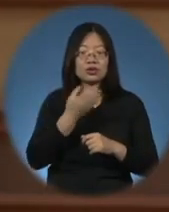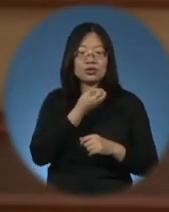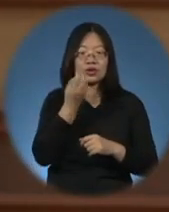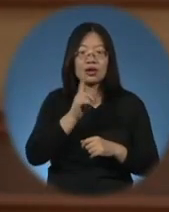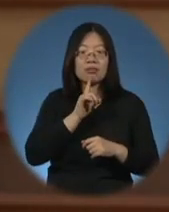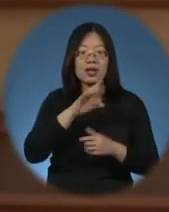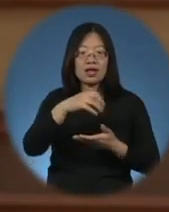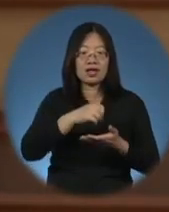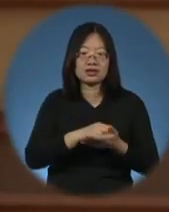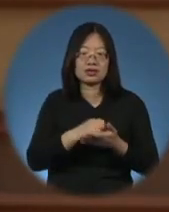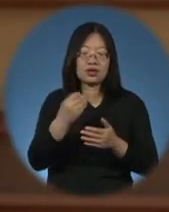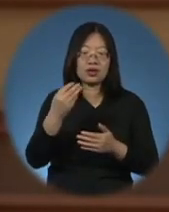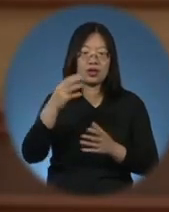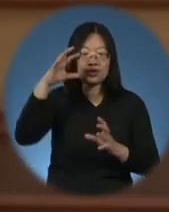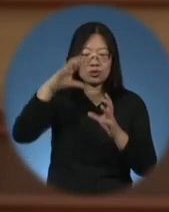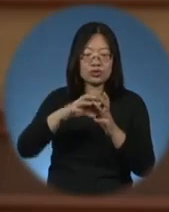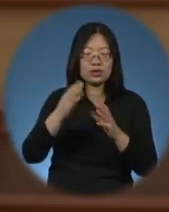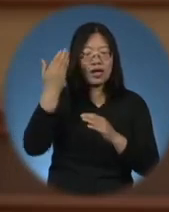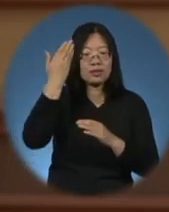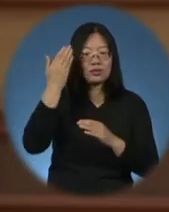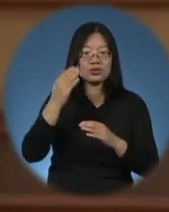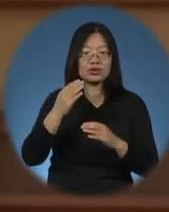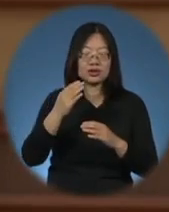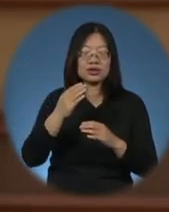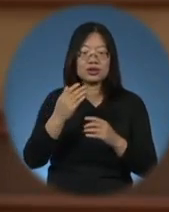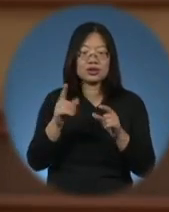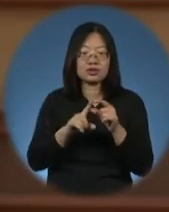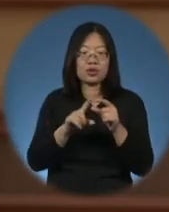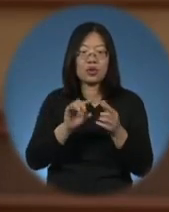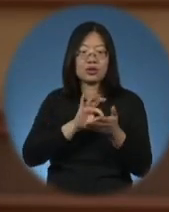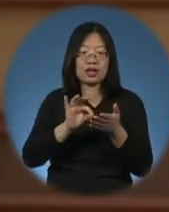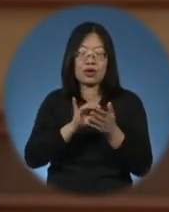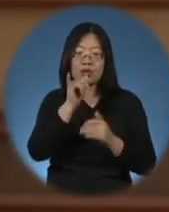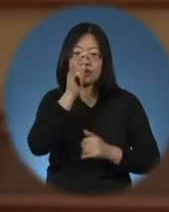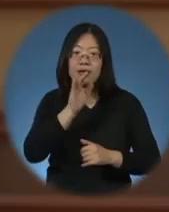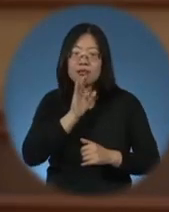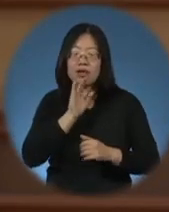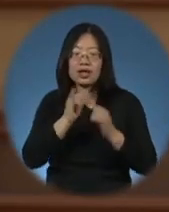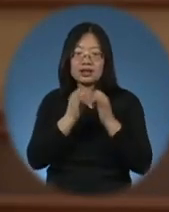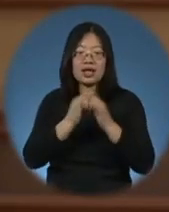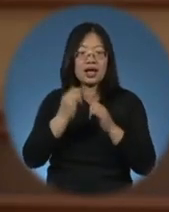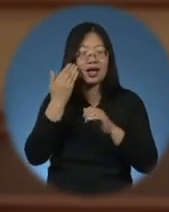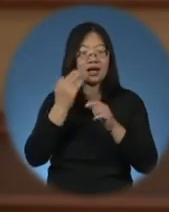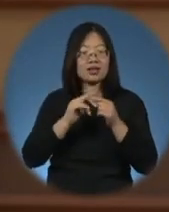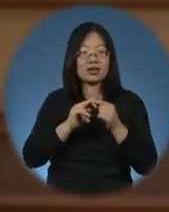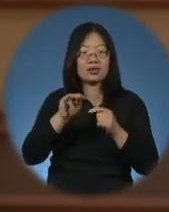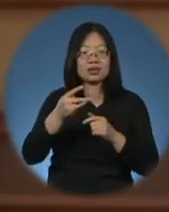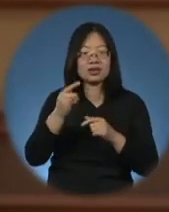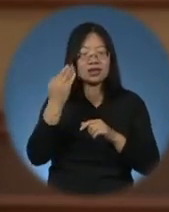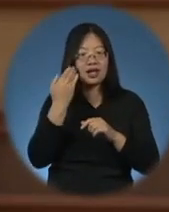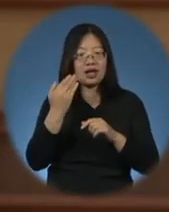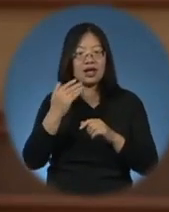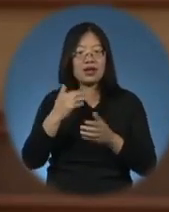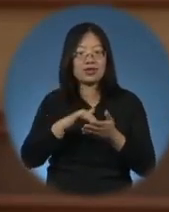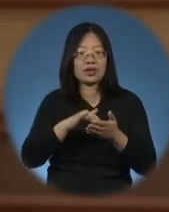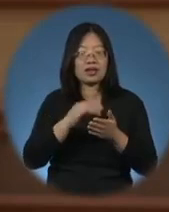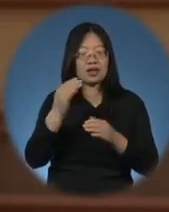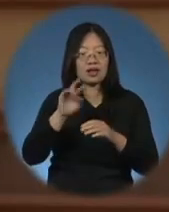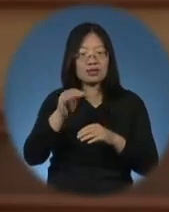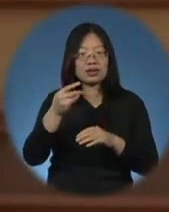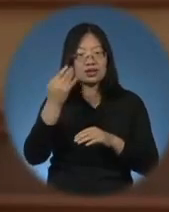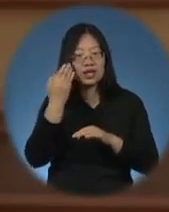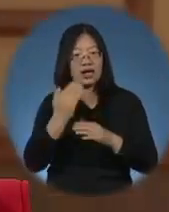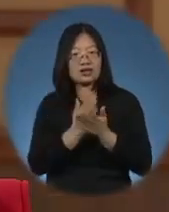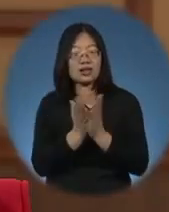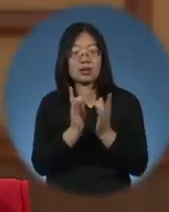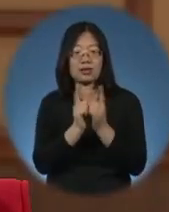유행하는 말로 통섭학문, 융합학문 이렇게 표현하지 않습니까? 예. 사회학과 물리학이, 통계학과 물리학이, 예. 뭐 이렇게